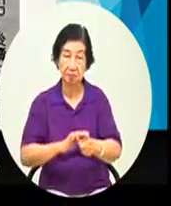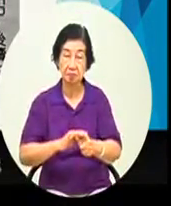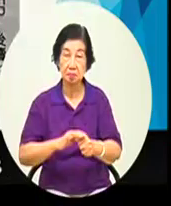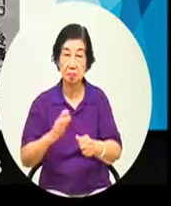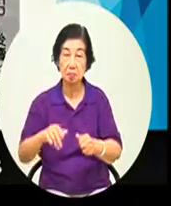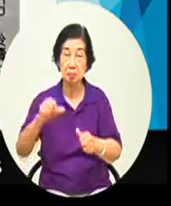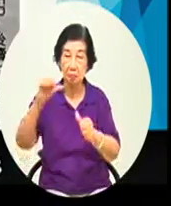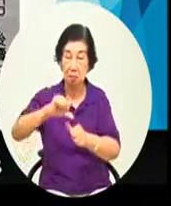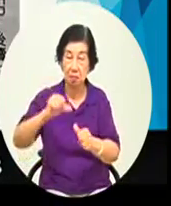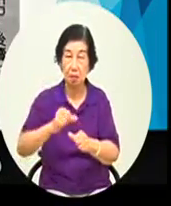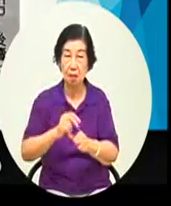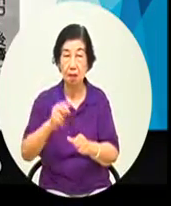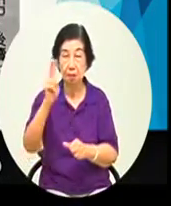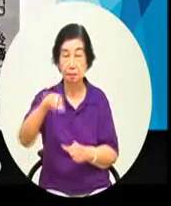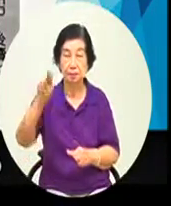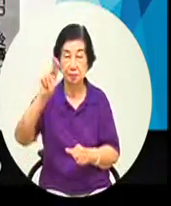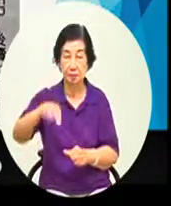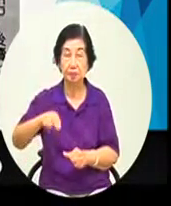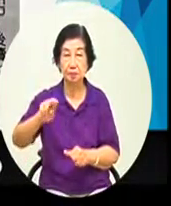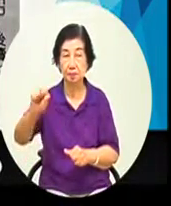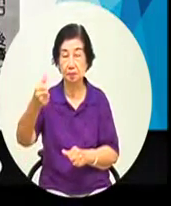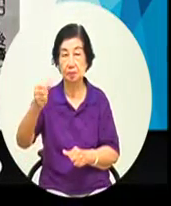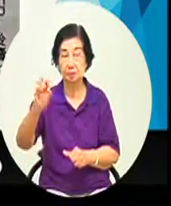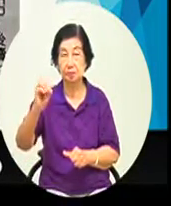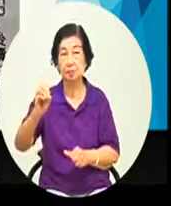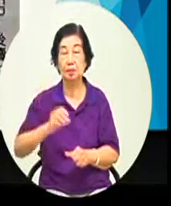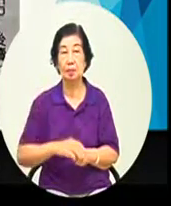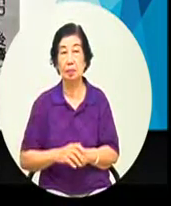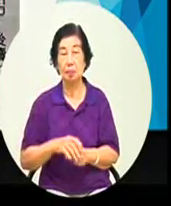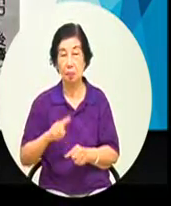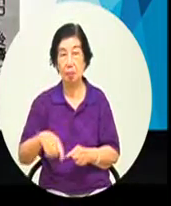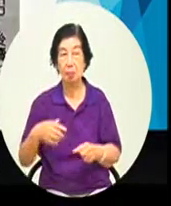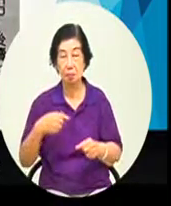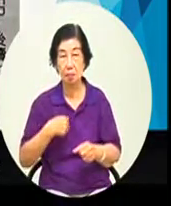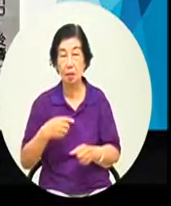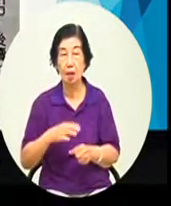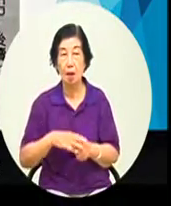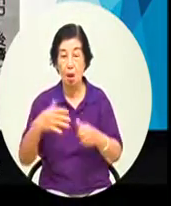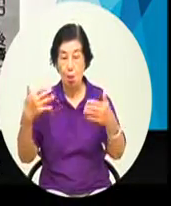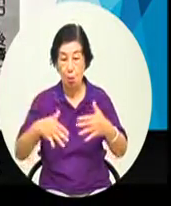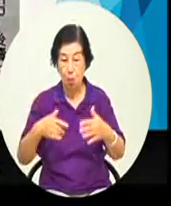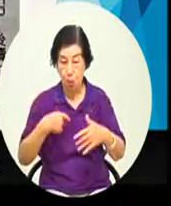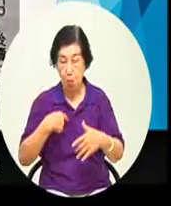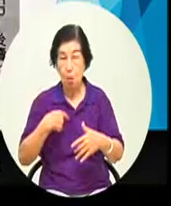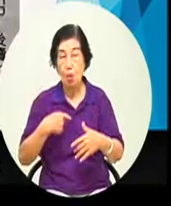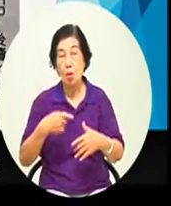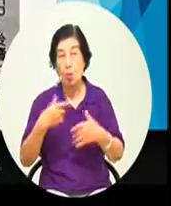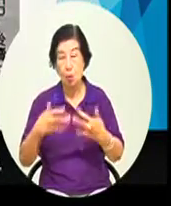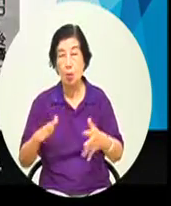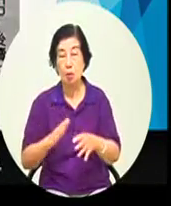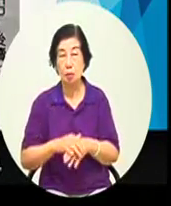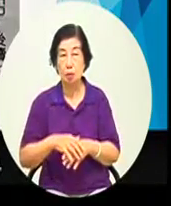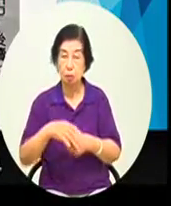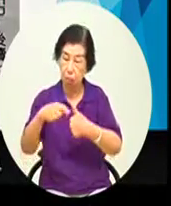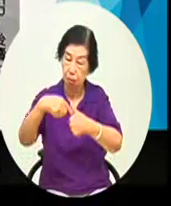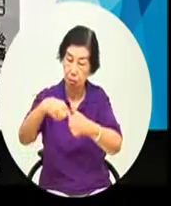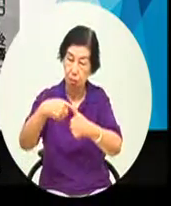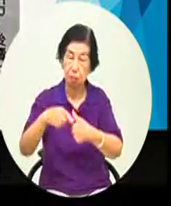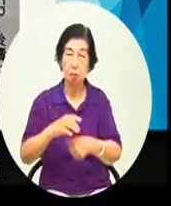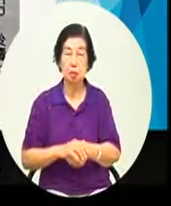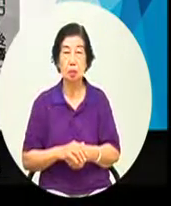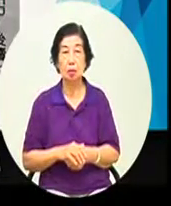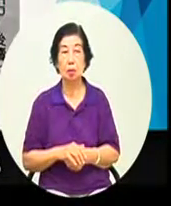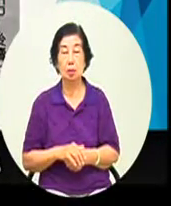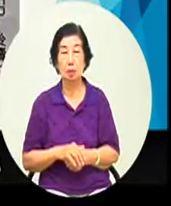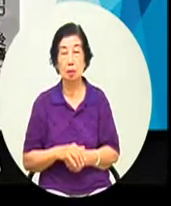2500万。好，接着我有很多问题要来请教。好，来请教一下，接着了哈，请